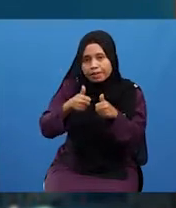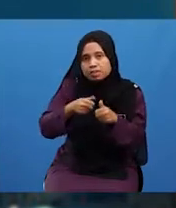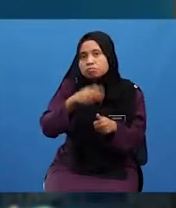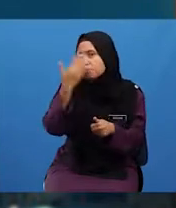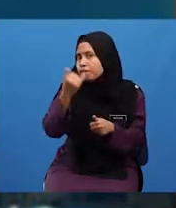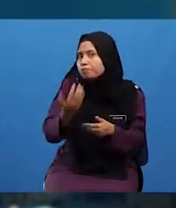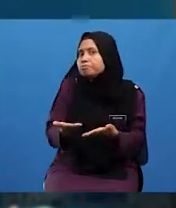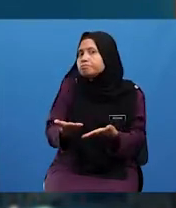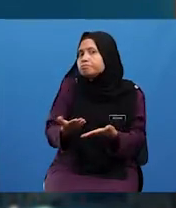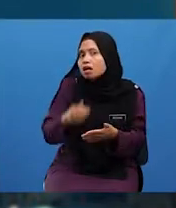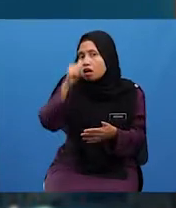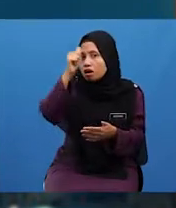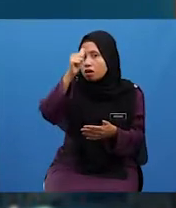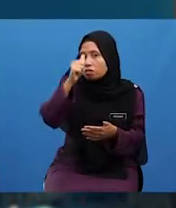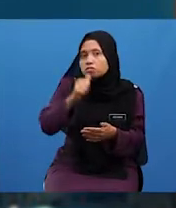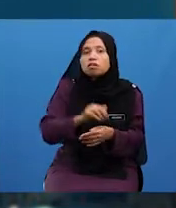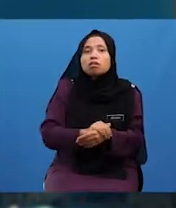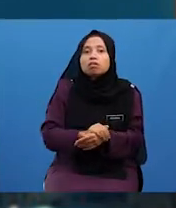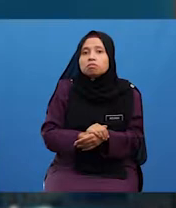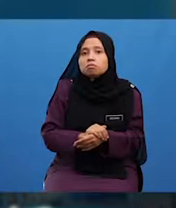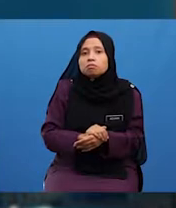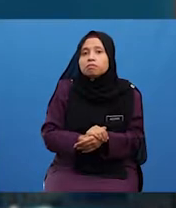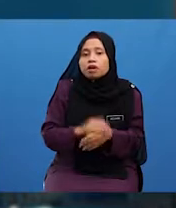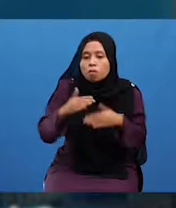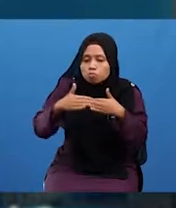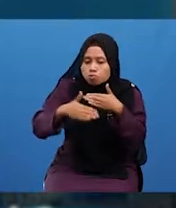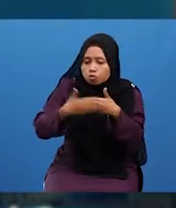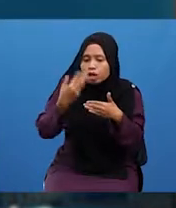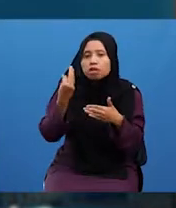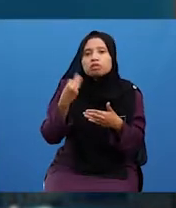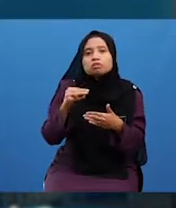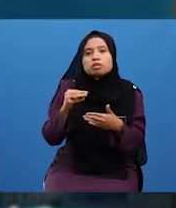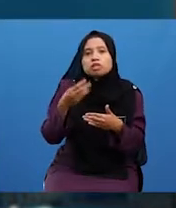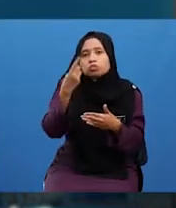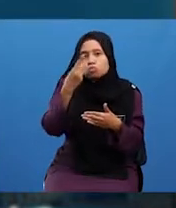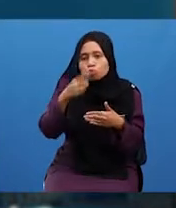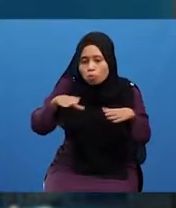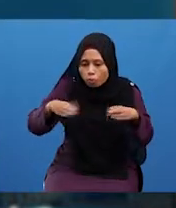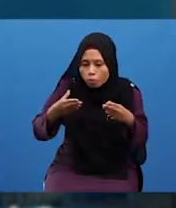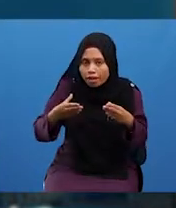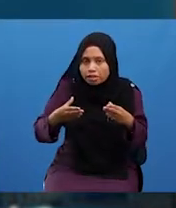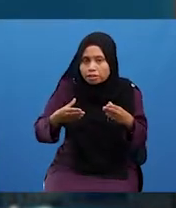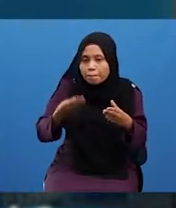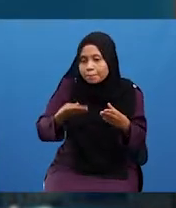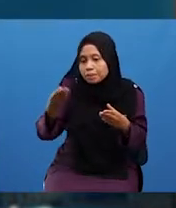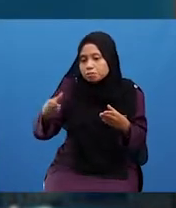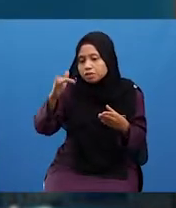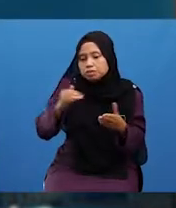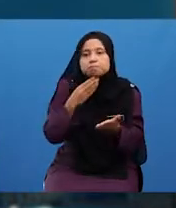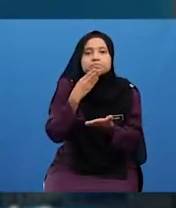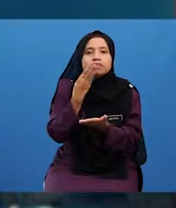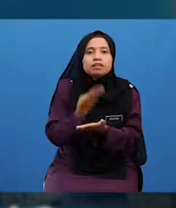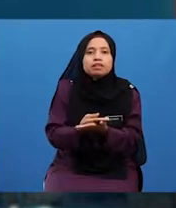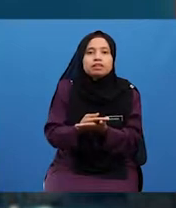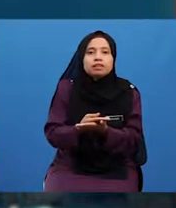Kenapa? Allah Subhanahu Wa Ta'ala memudahkan mereka untuk melaksanakan perkara-perkara yang